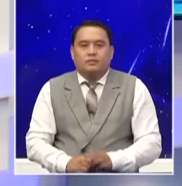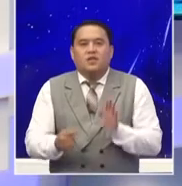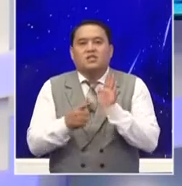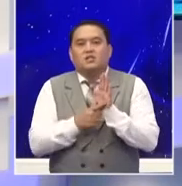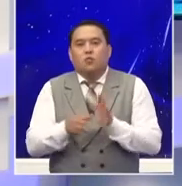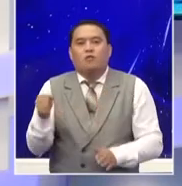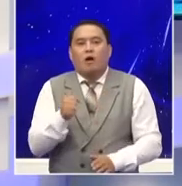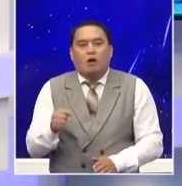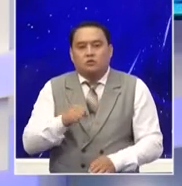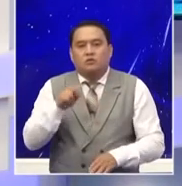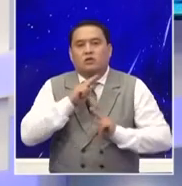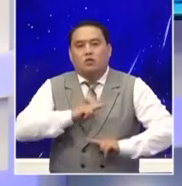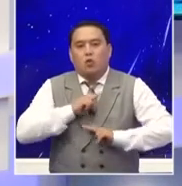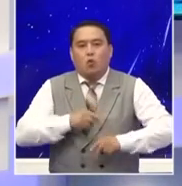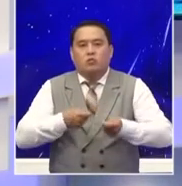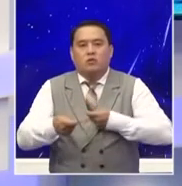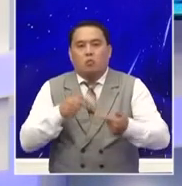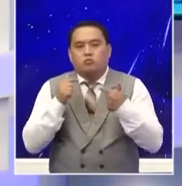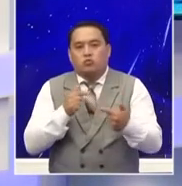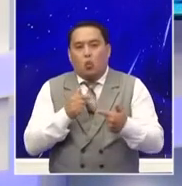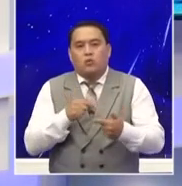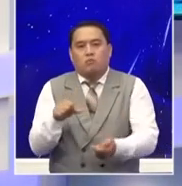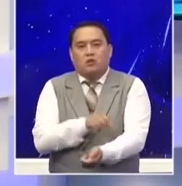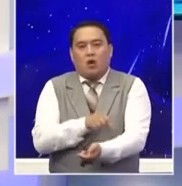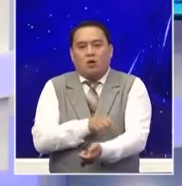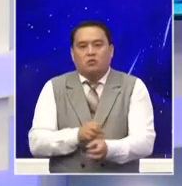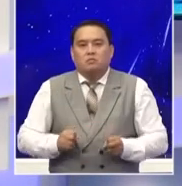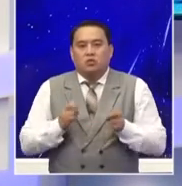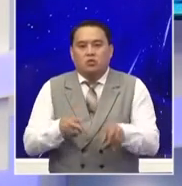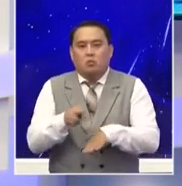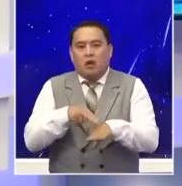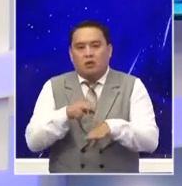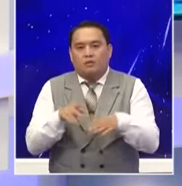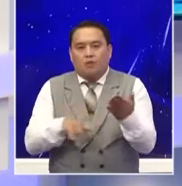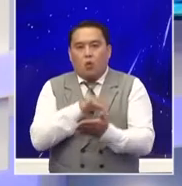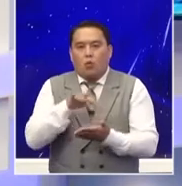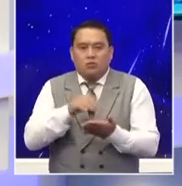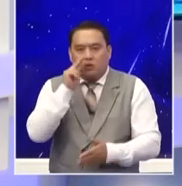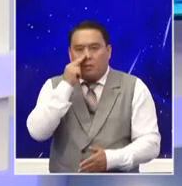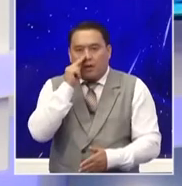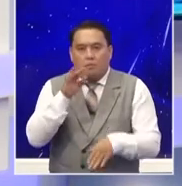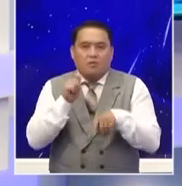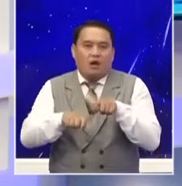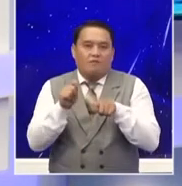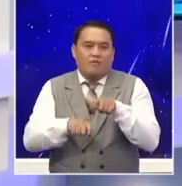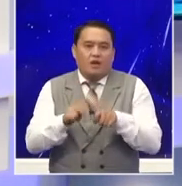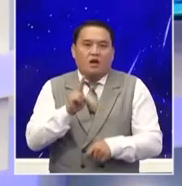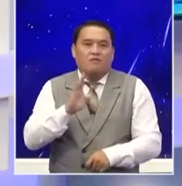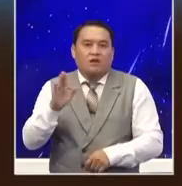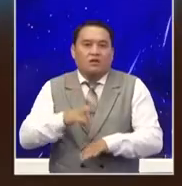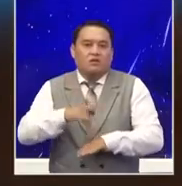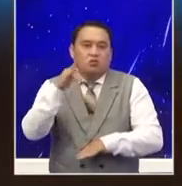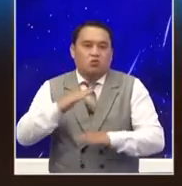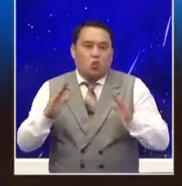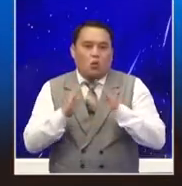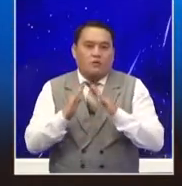7 августа сотрудниками управления по противодействию наркопреступности департамента полиции города Шымкент в ходе проверки в одной из квартир многоэтажного